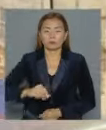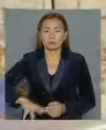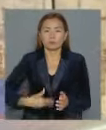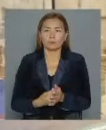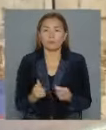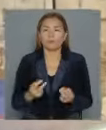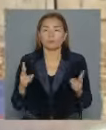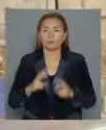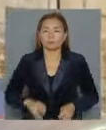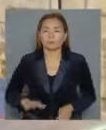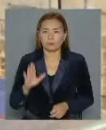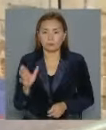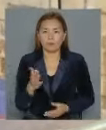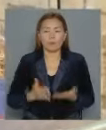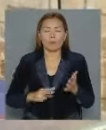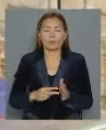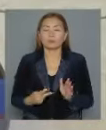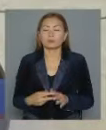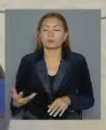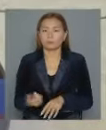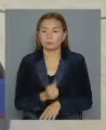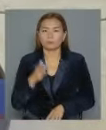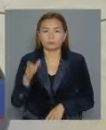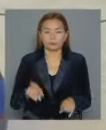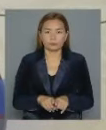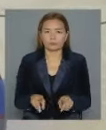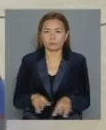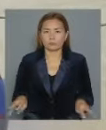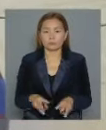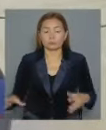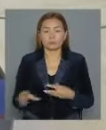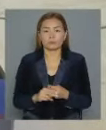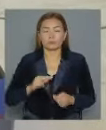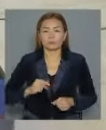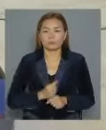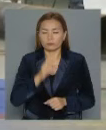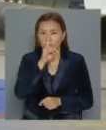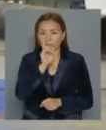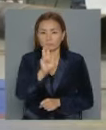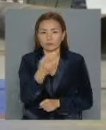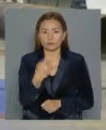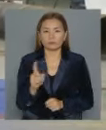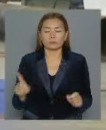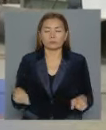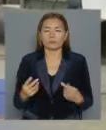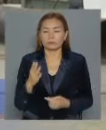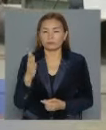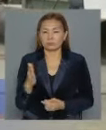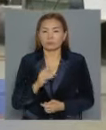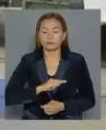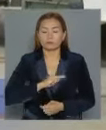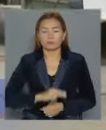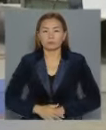көлемінде қаржы қарастырылып отыр. Егер жоба жемісті болса, алдағы уақытта министрліктермен бірлесіп, мұнай химия саласын дамыту бағытында кешенді